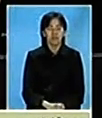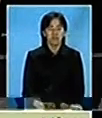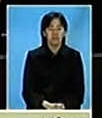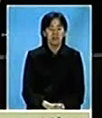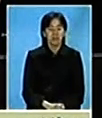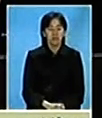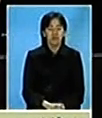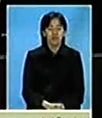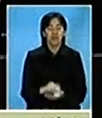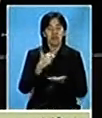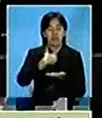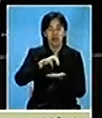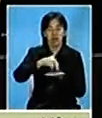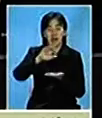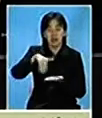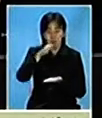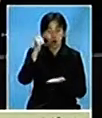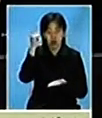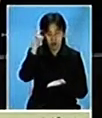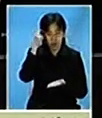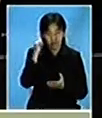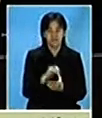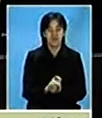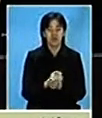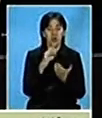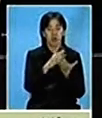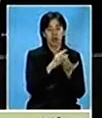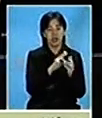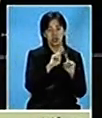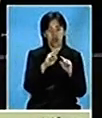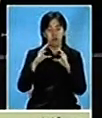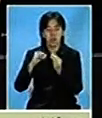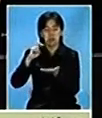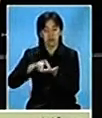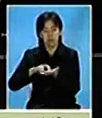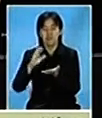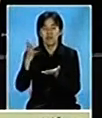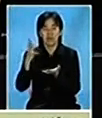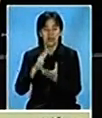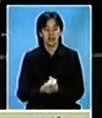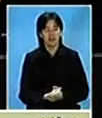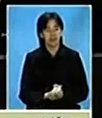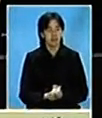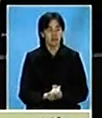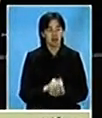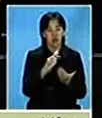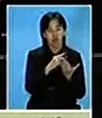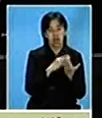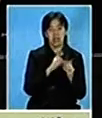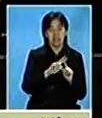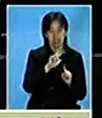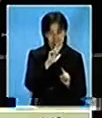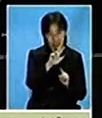ครับจึงแจ้งให้ท่านทราบนะครับระเบียบวาระที่2รับรองรายงานประชุมไม่มีนะครับระเบียบวาระที่